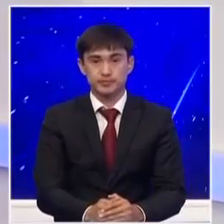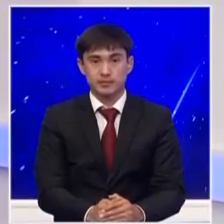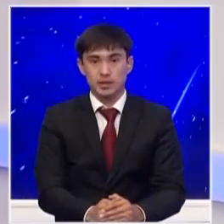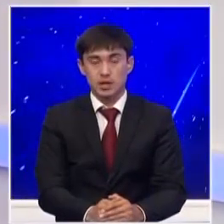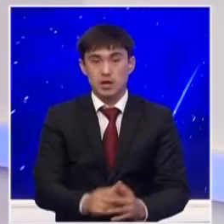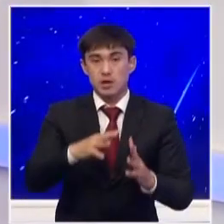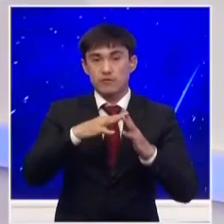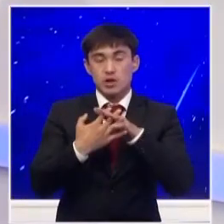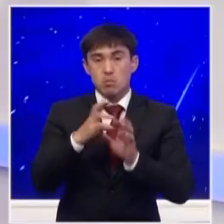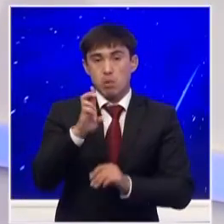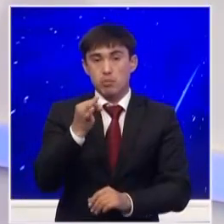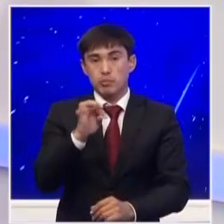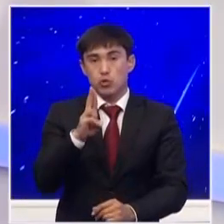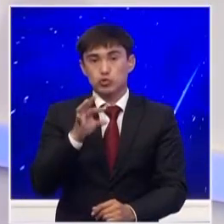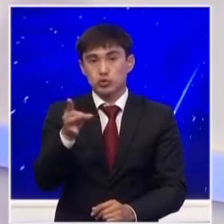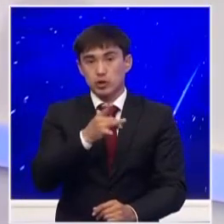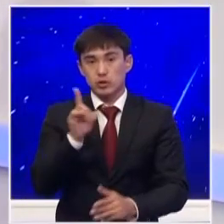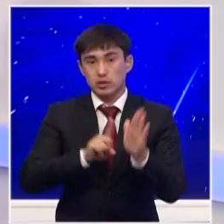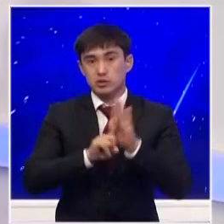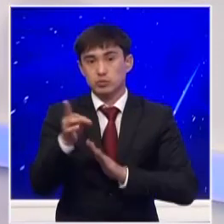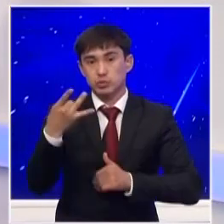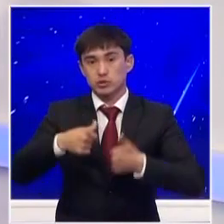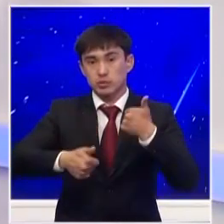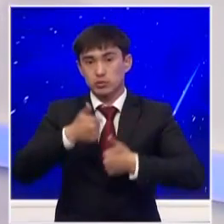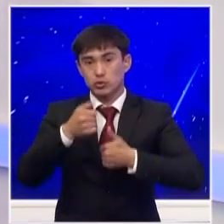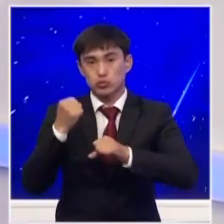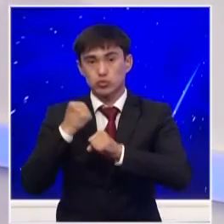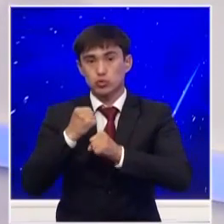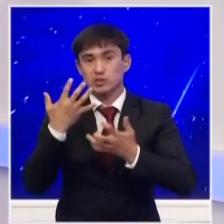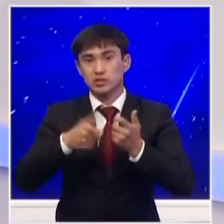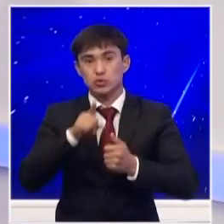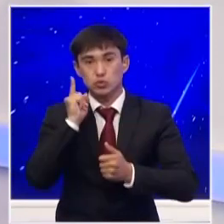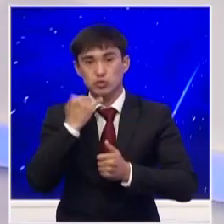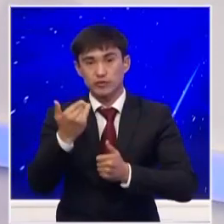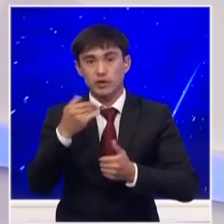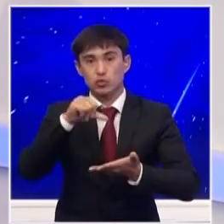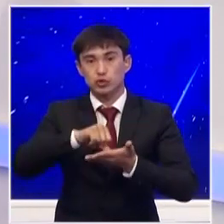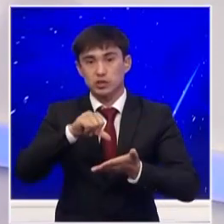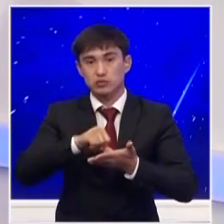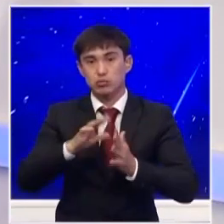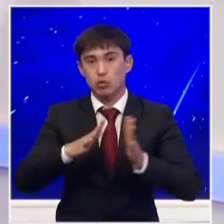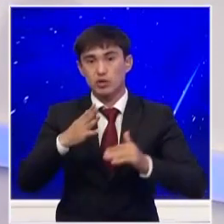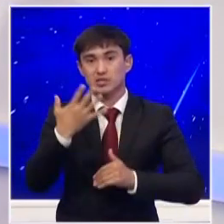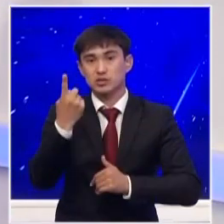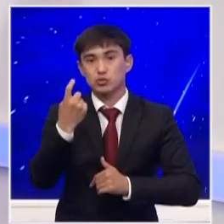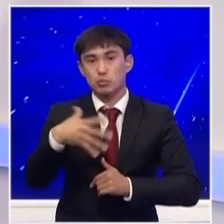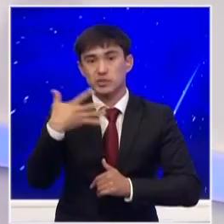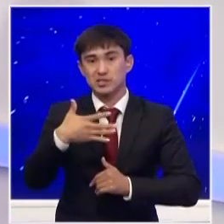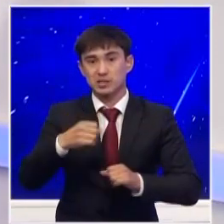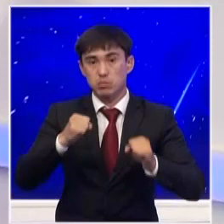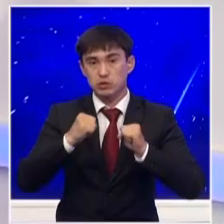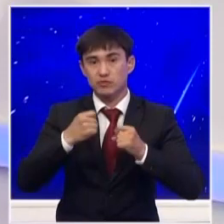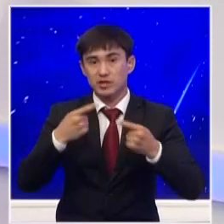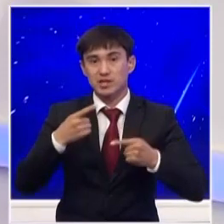В селе Балпыкбек Оксутского района стартовали республиканские соревнования по дзюдо среди юношей. В них принимают участие более 150